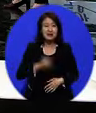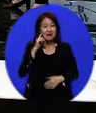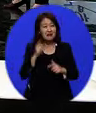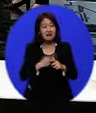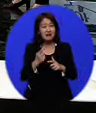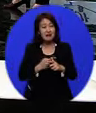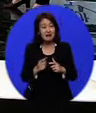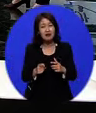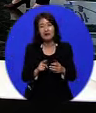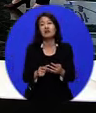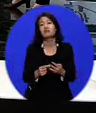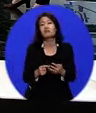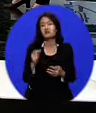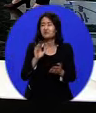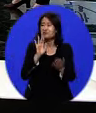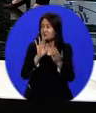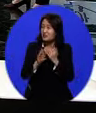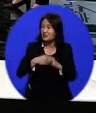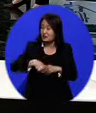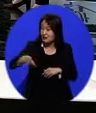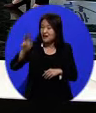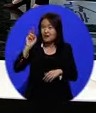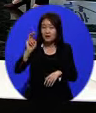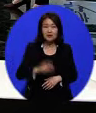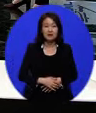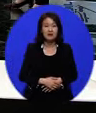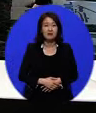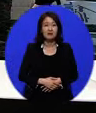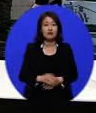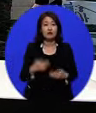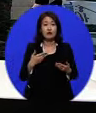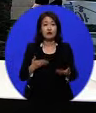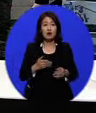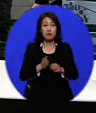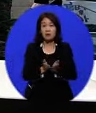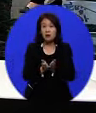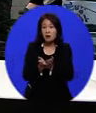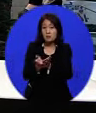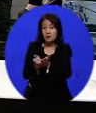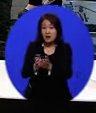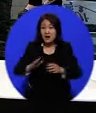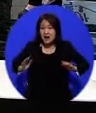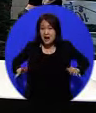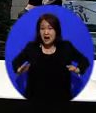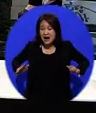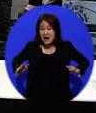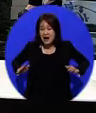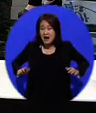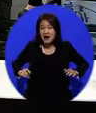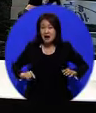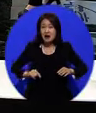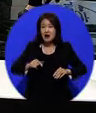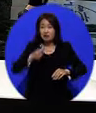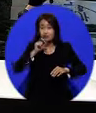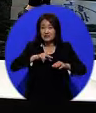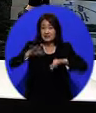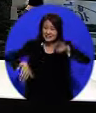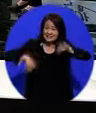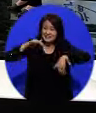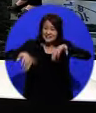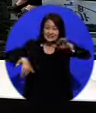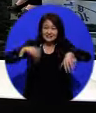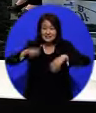생각이죠. 이 부류도 아이 좀 이따 가겠지. 그리고 느그나게 있다가 배가 떠나는 거고 헉 찍어 막 물속에 막